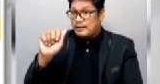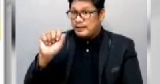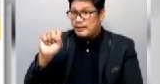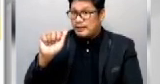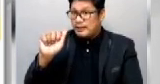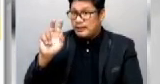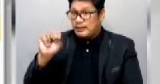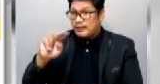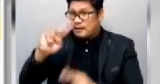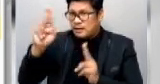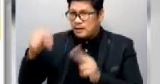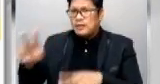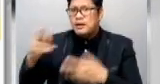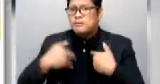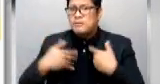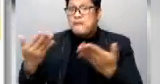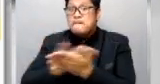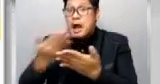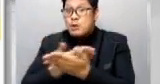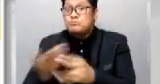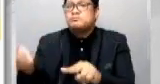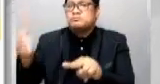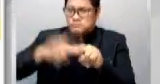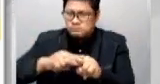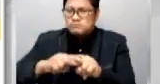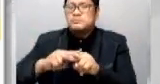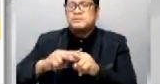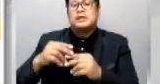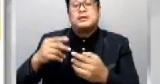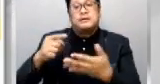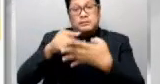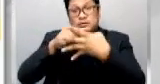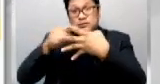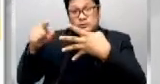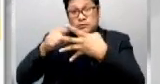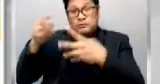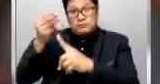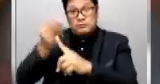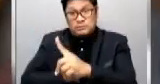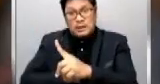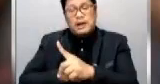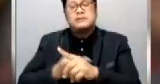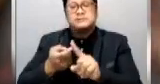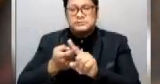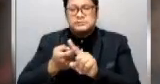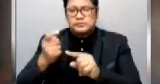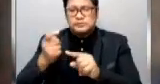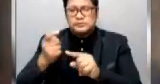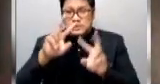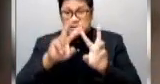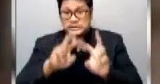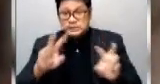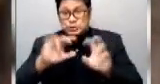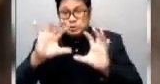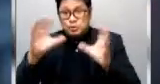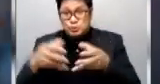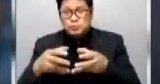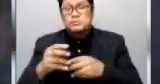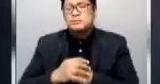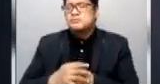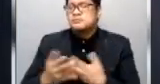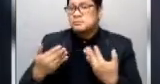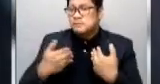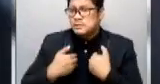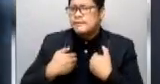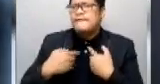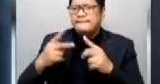pinakamaraming bagong kaso nitong unang linggo ng Marso ayon sa datos ng OCTA Research Group. Sabi rin ng OCTA, mayroong sharp increase